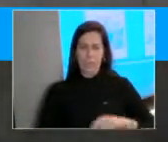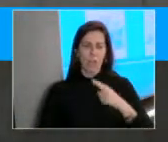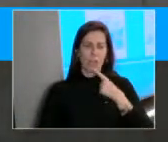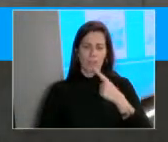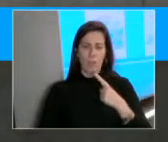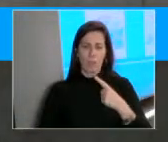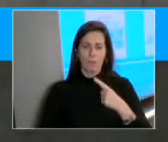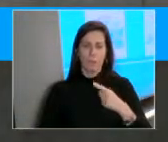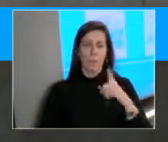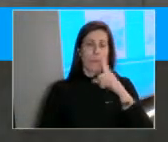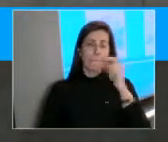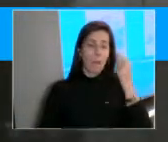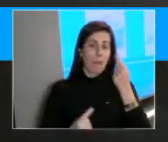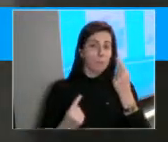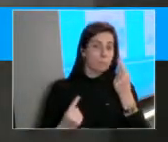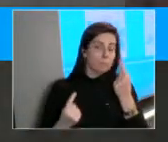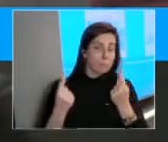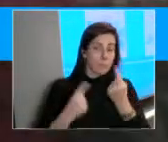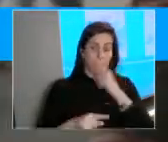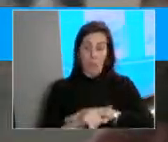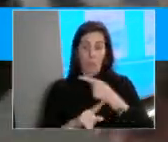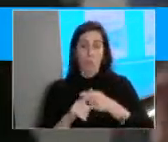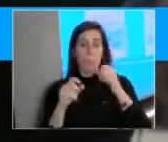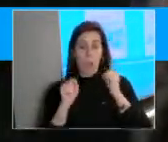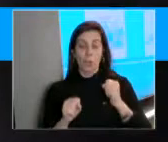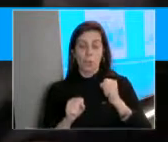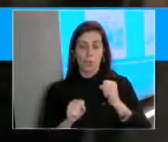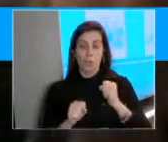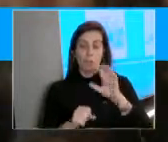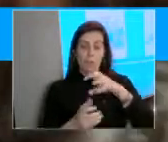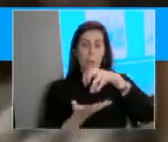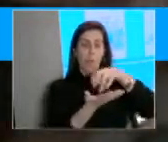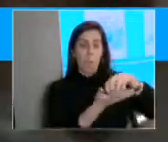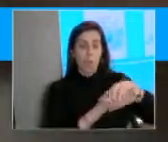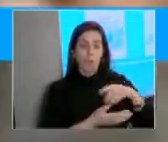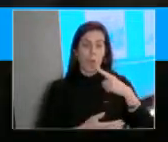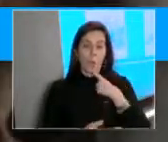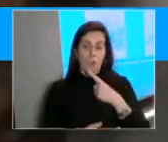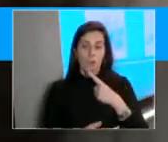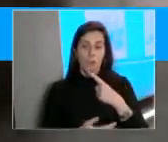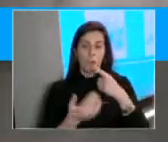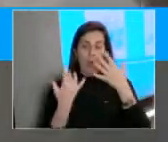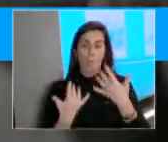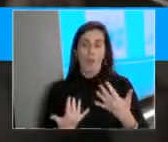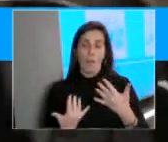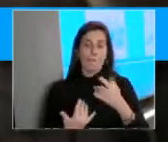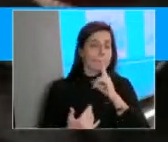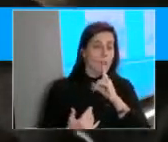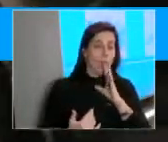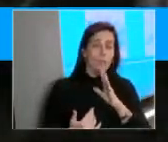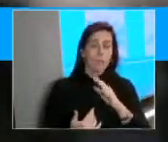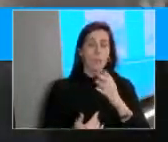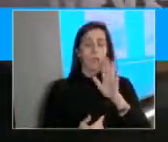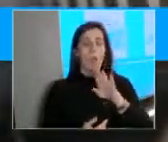מדברים על רוחן, על 100 מקרים עד היום, זאת אומרת, מקרים ודאים, ולמעשה פרובינציות אחרות מדברים על כמה עשרות בודדות.